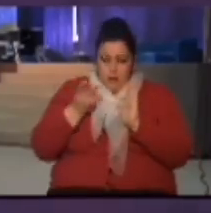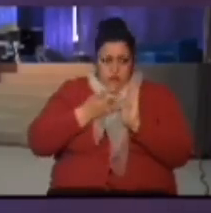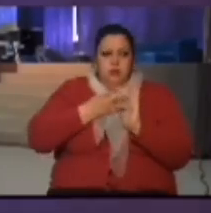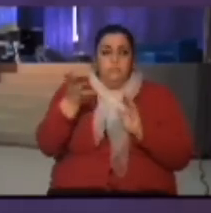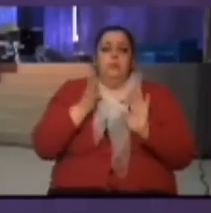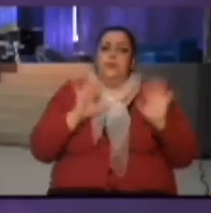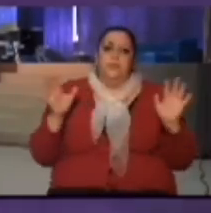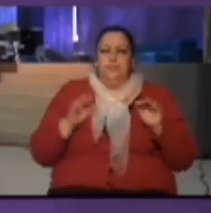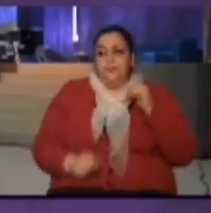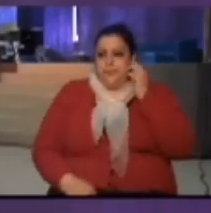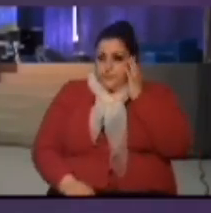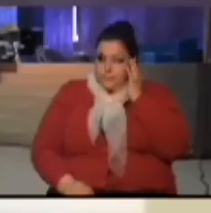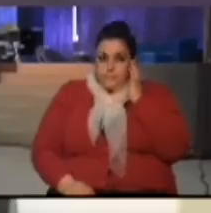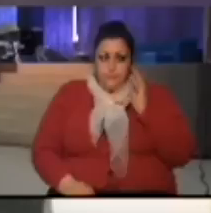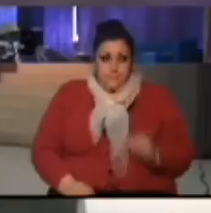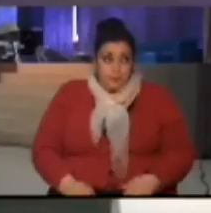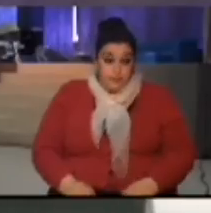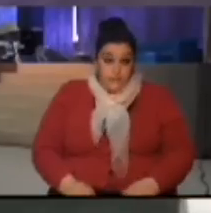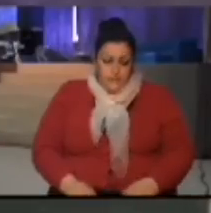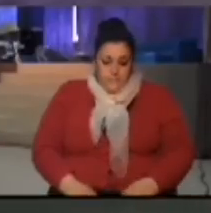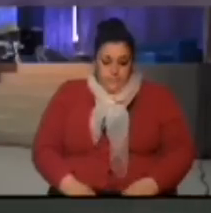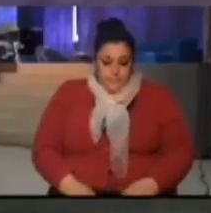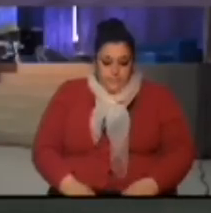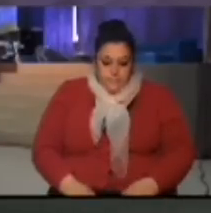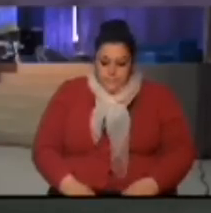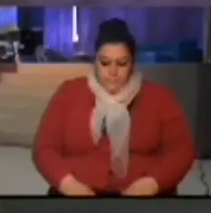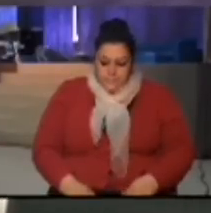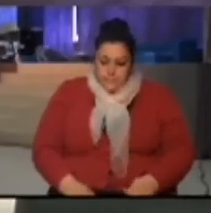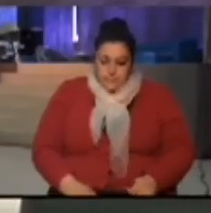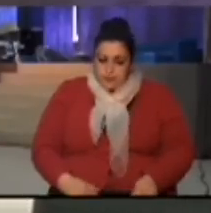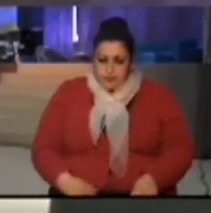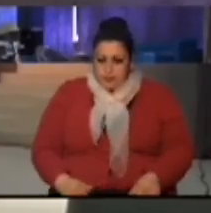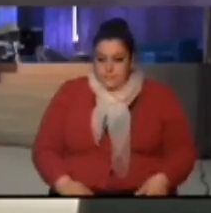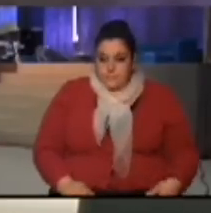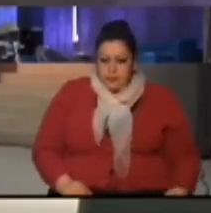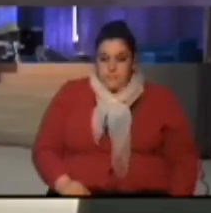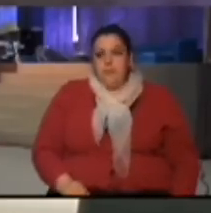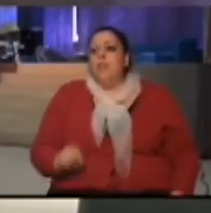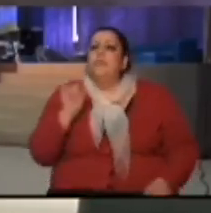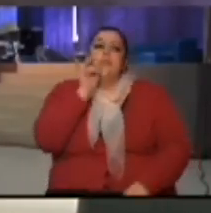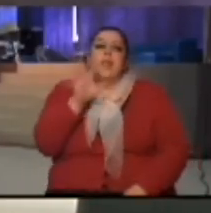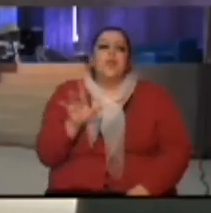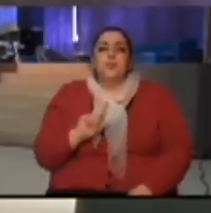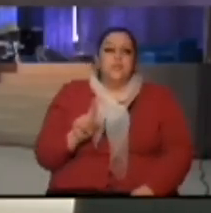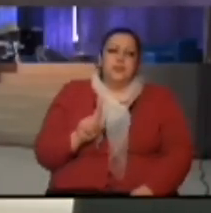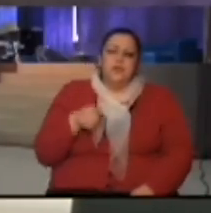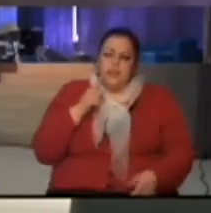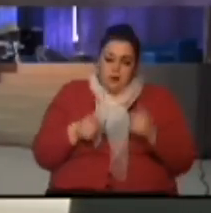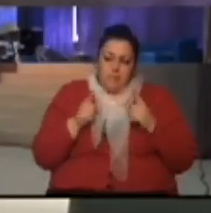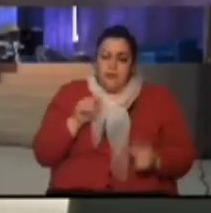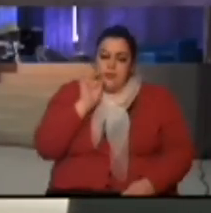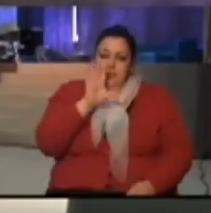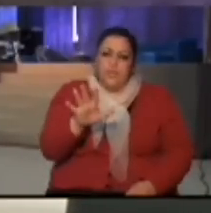Չէ, այդ ին հրել չի, սիրելիս։ Ներելնենա, որ դու իսկականից ներեցիր,